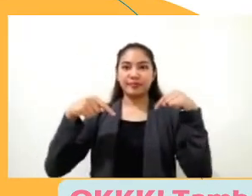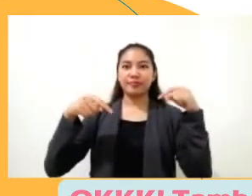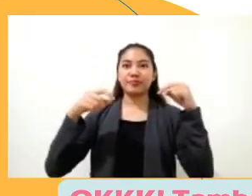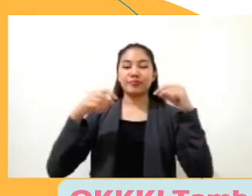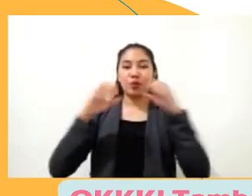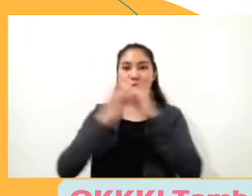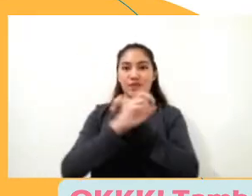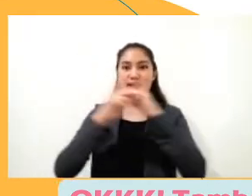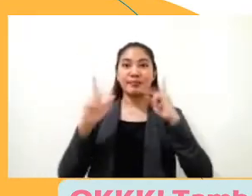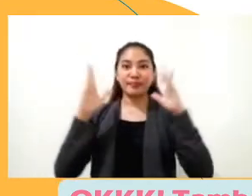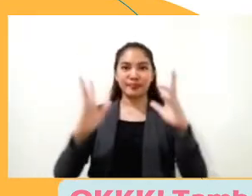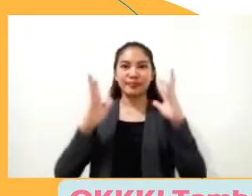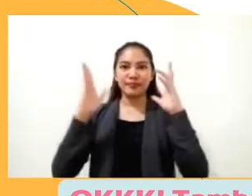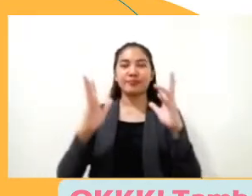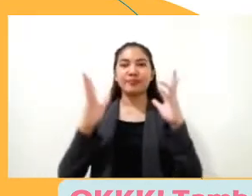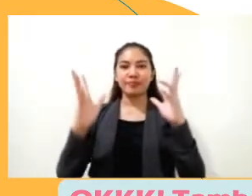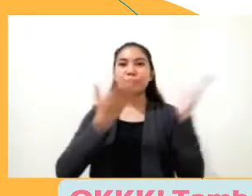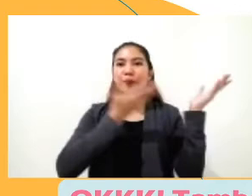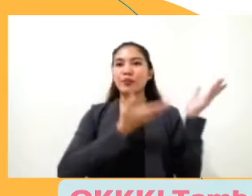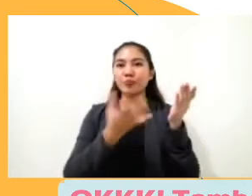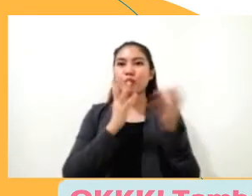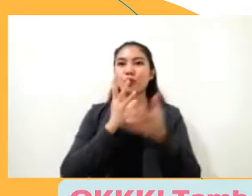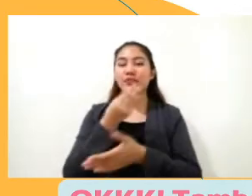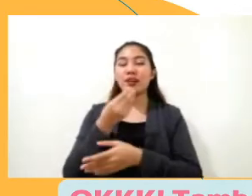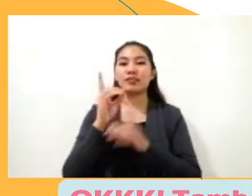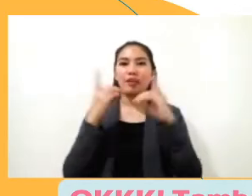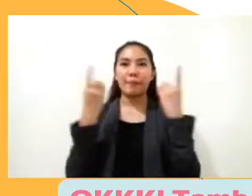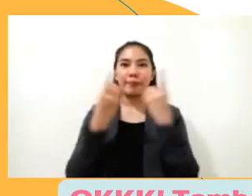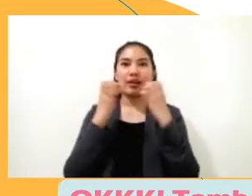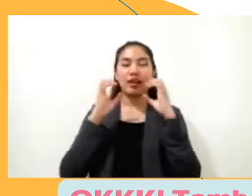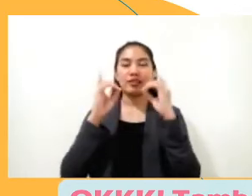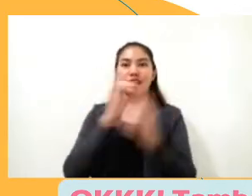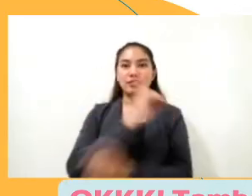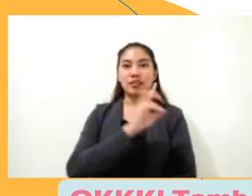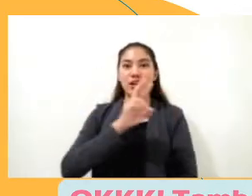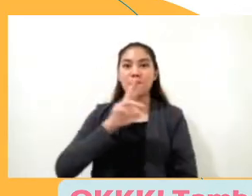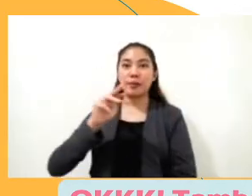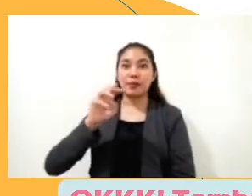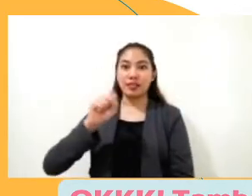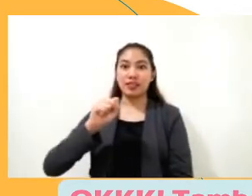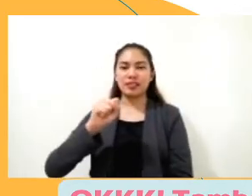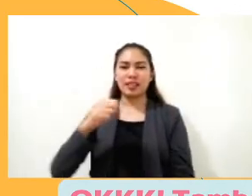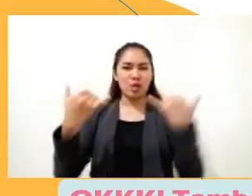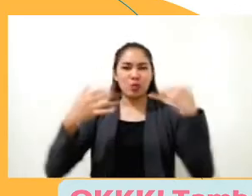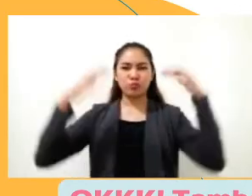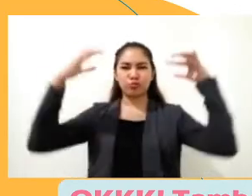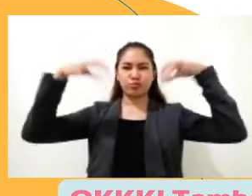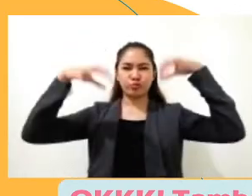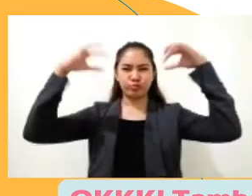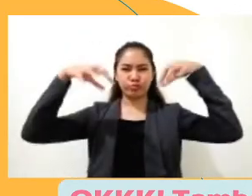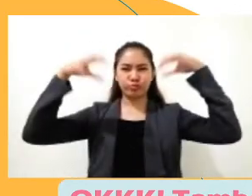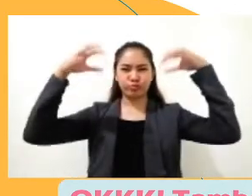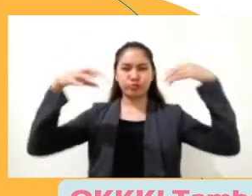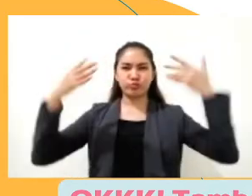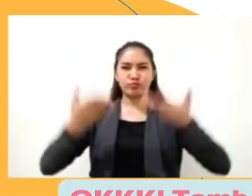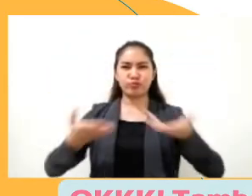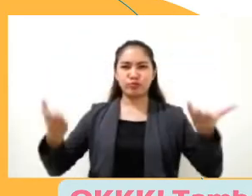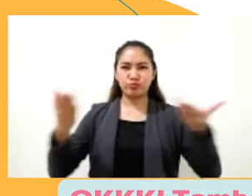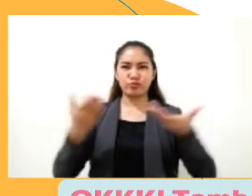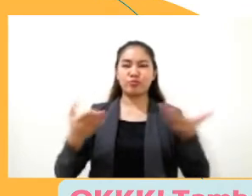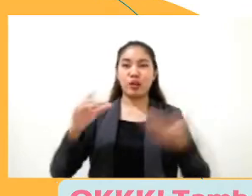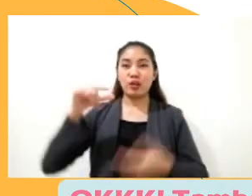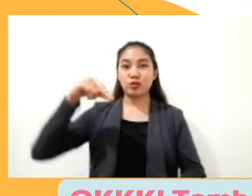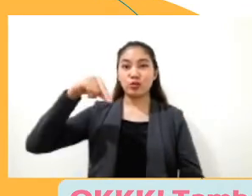ng DepEd BRRMS. Ngayon po, isang maulan na hapon dito mula sa Quezon City. Sana po kung nasaan kayo